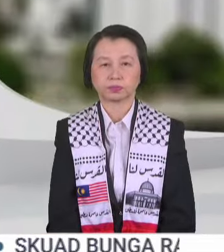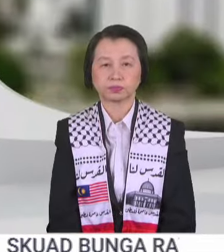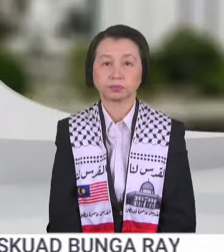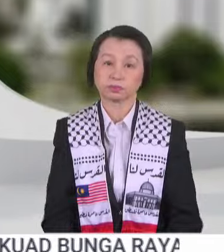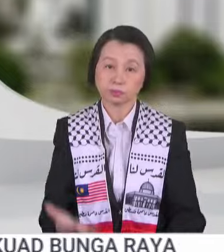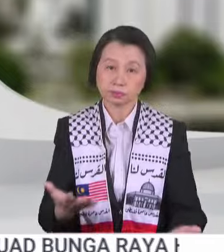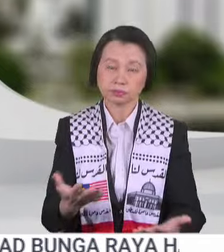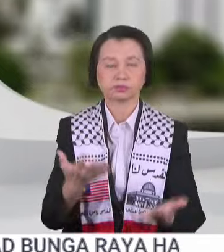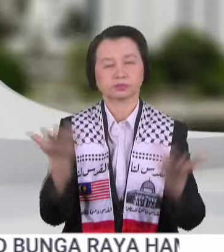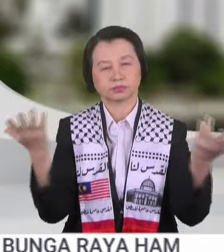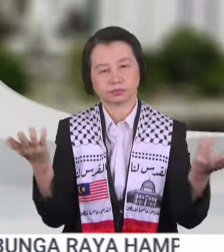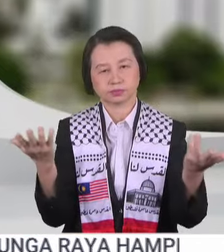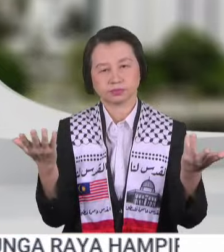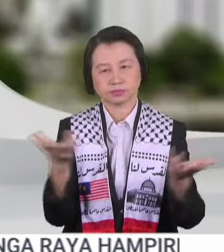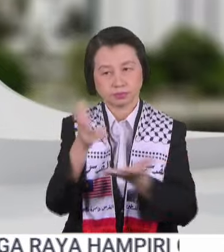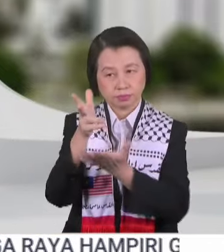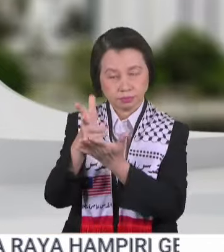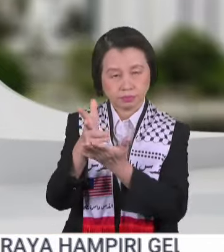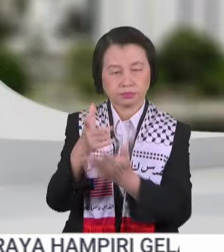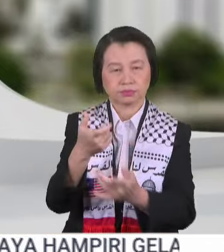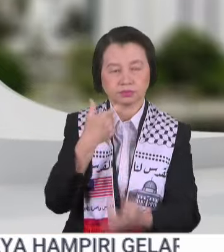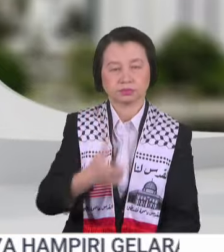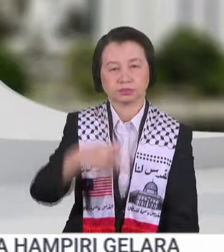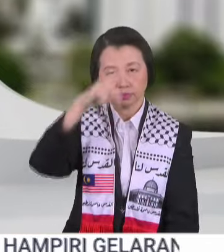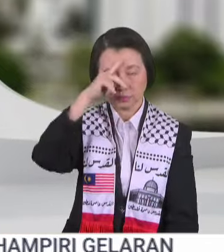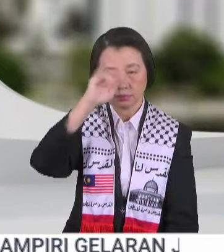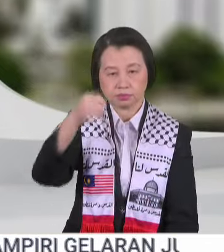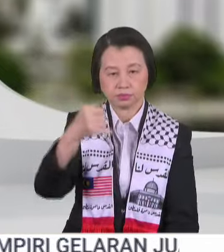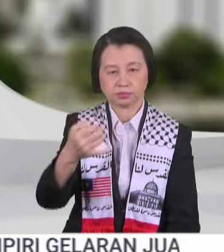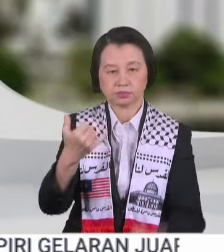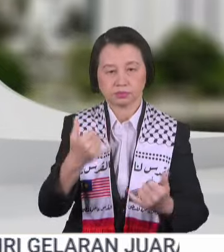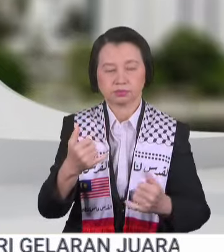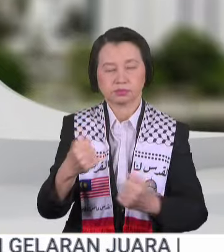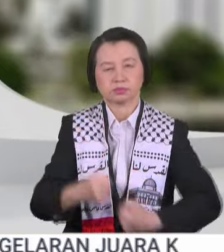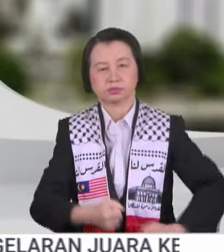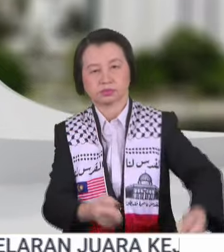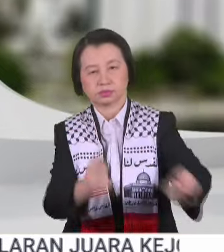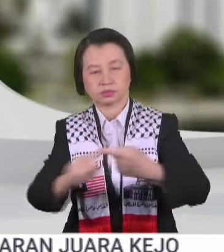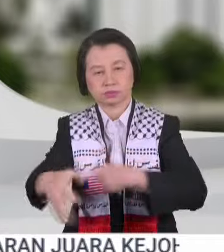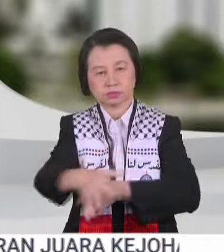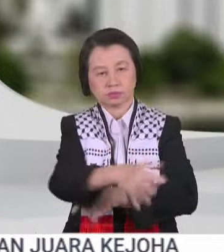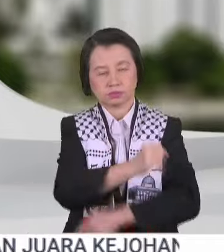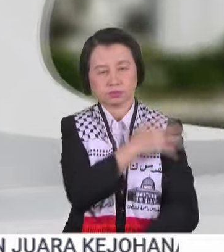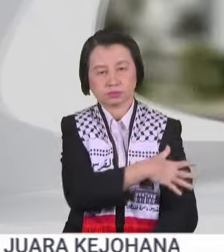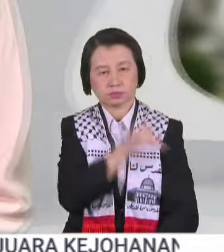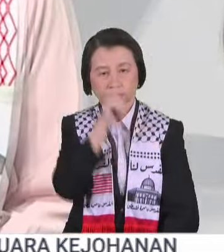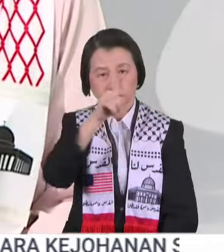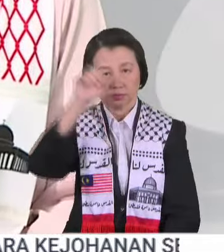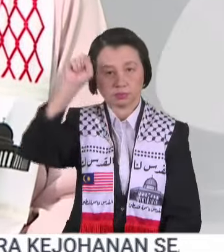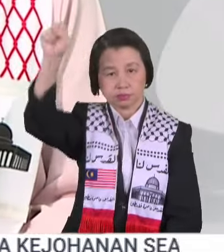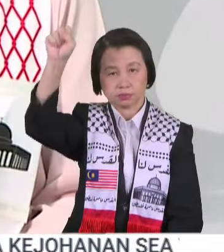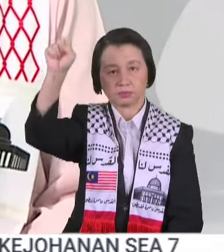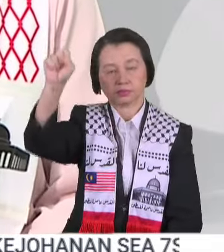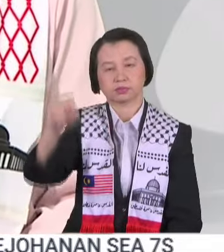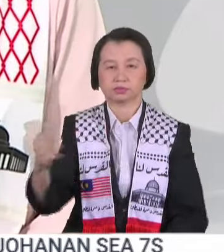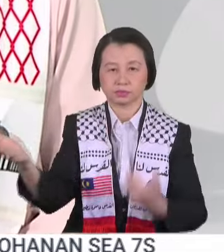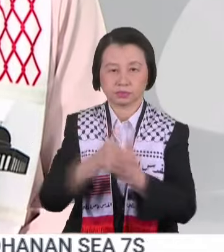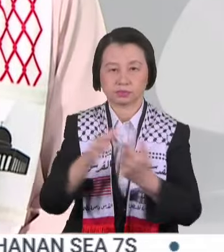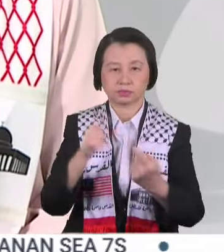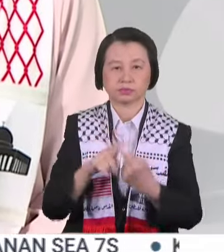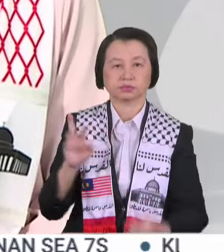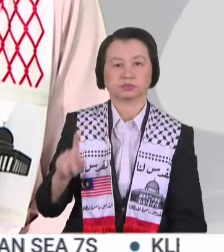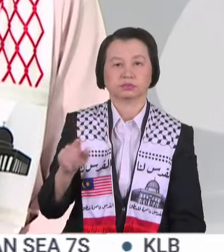Berita itu mengakhiri lintas langsung dari Kompleks Islam Putrajaya dari Sungai ke Segara, Palestin pasti merdeka. Kembali ke